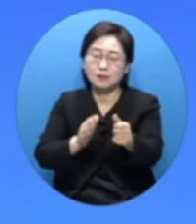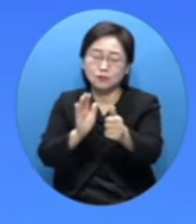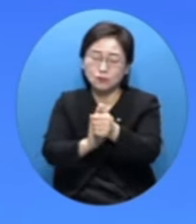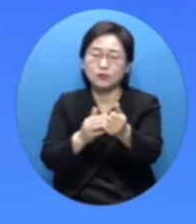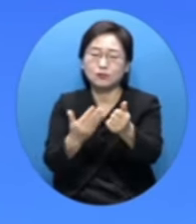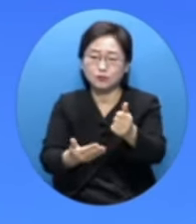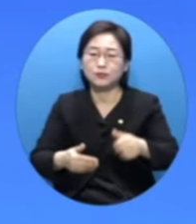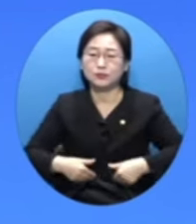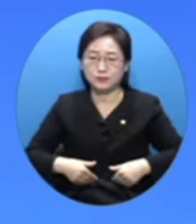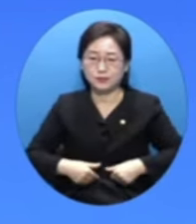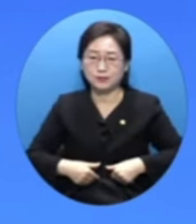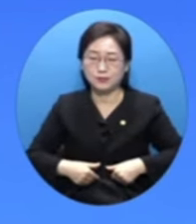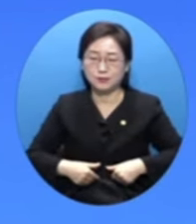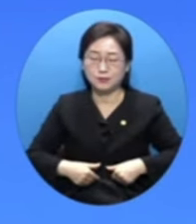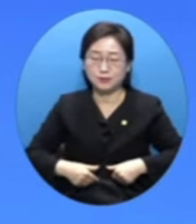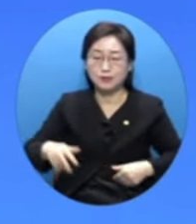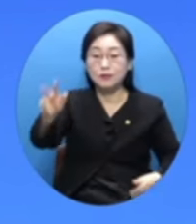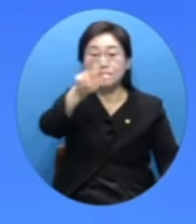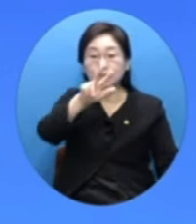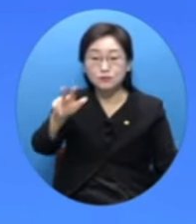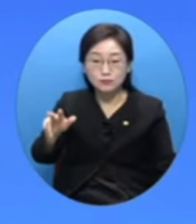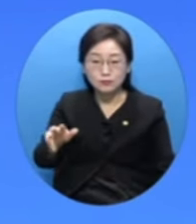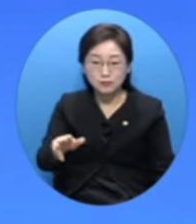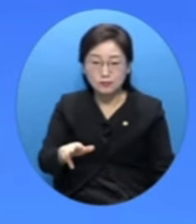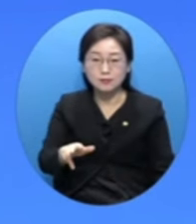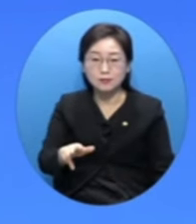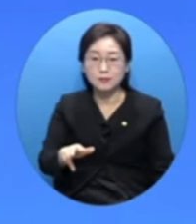것입니다. 전국의